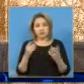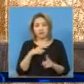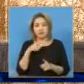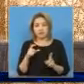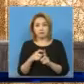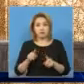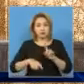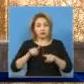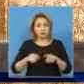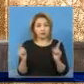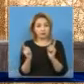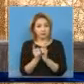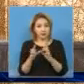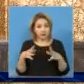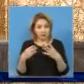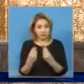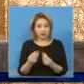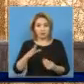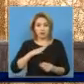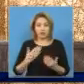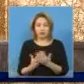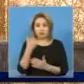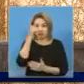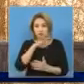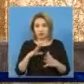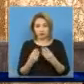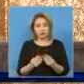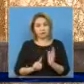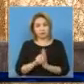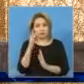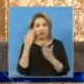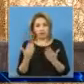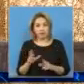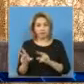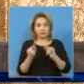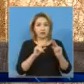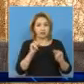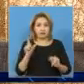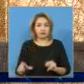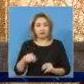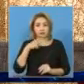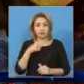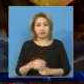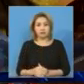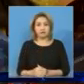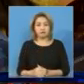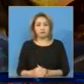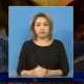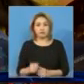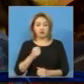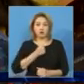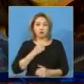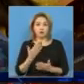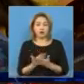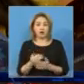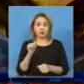бауырларымды кездестіріп, бір бүтіндей болдым. Жаңа жылдың алдында өз отбасымды құрдым. Қазір мен бақытты адаммын деп айта аламын. Оқиғаның мән